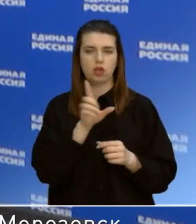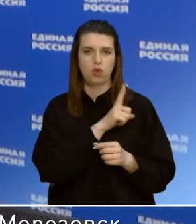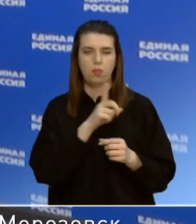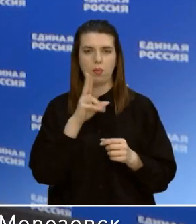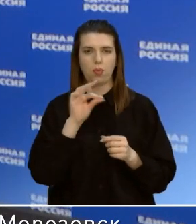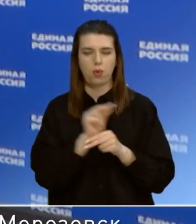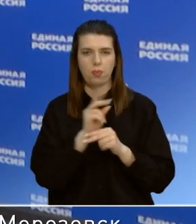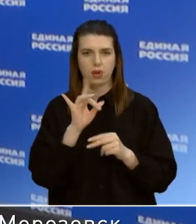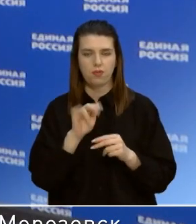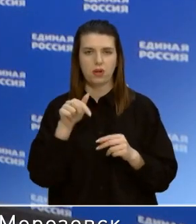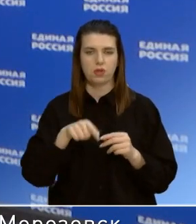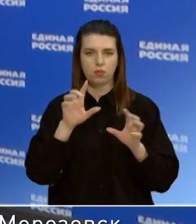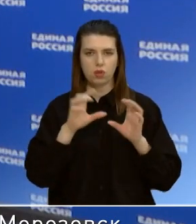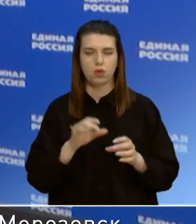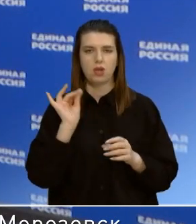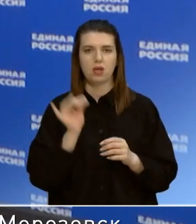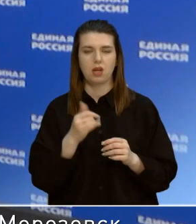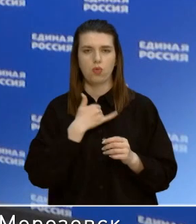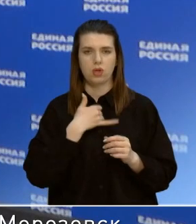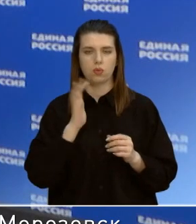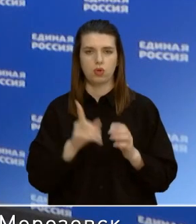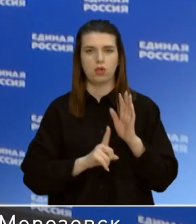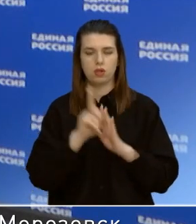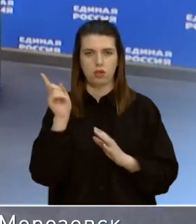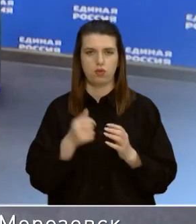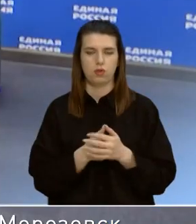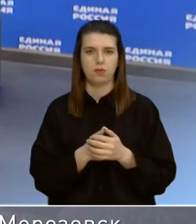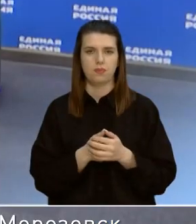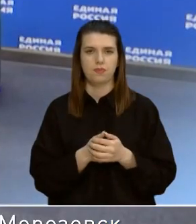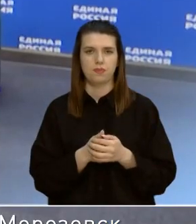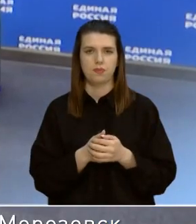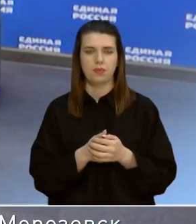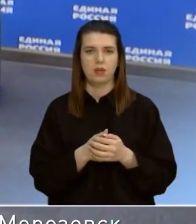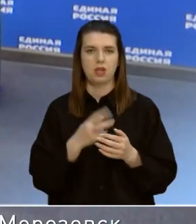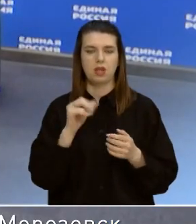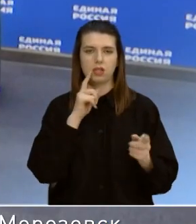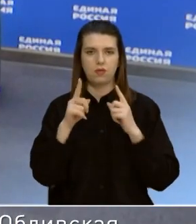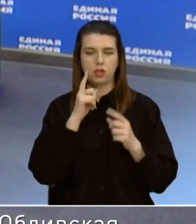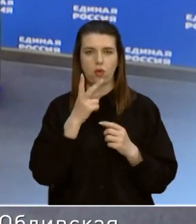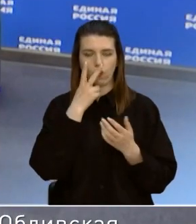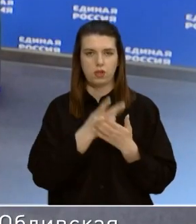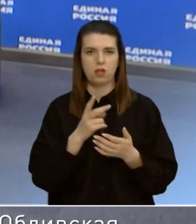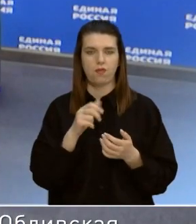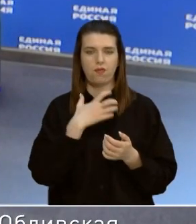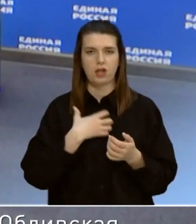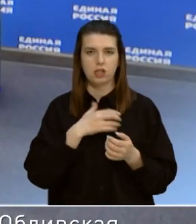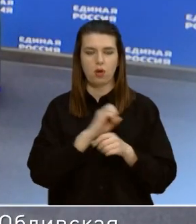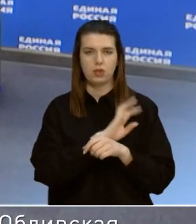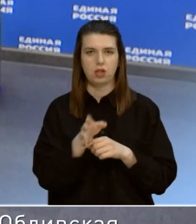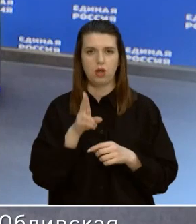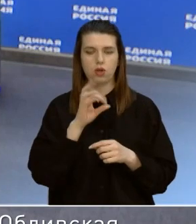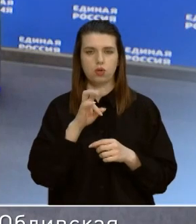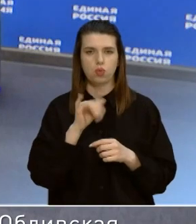ждем поправки к этому закону, и я надеюсь, что и у нас они сегодня прозвучат. На совещании отметили, важно